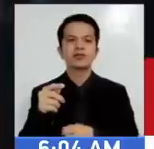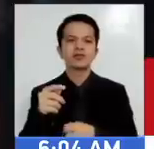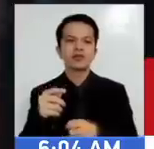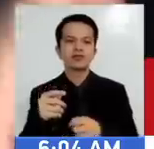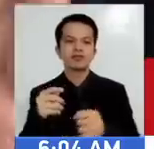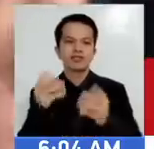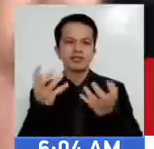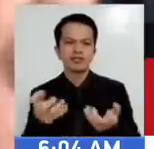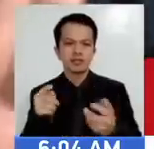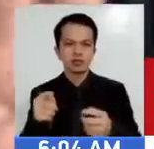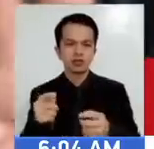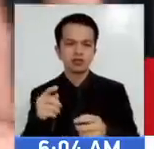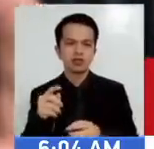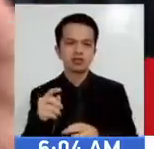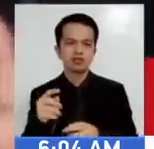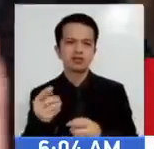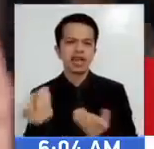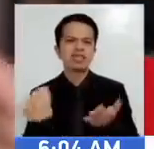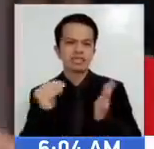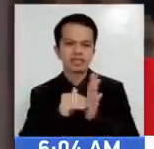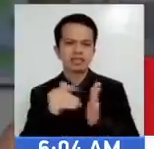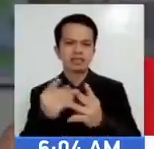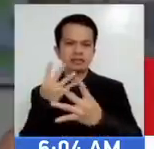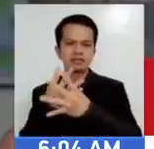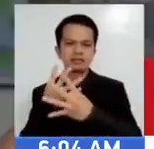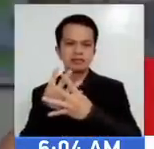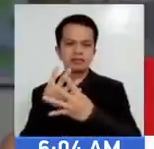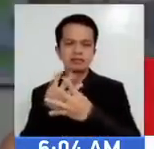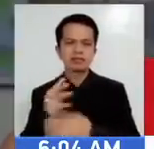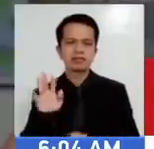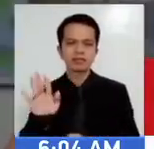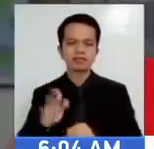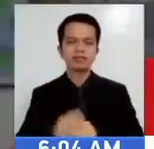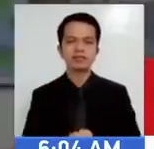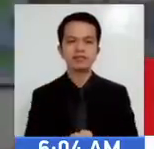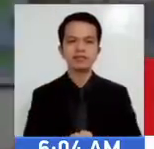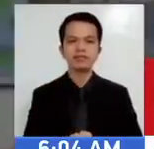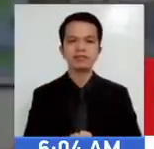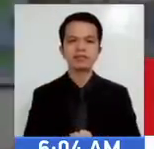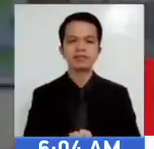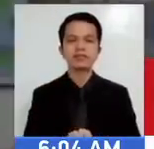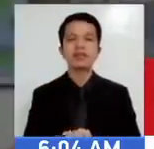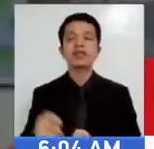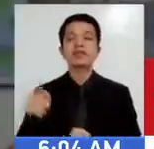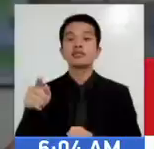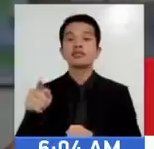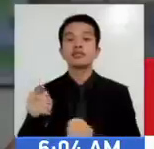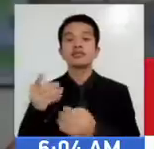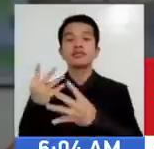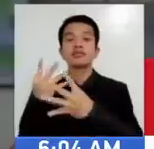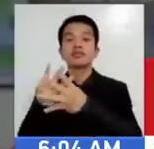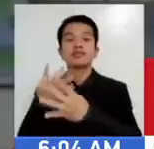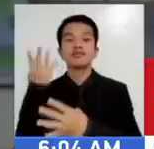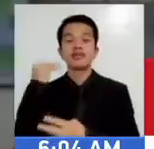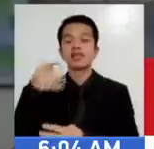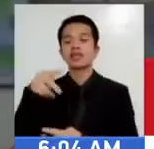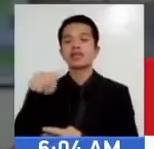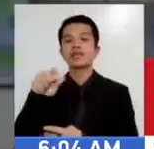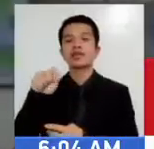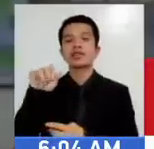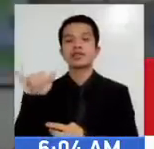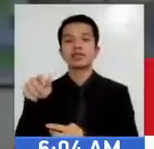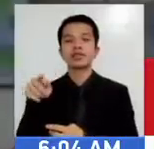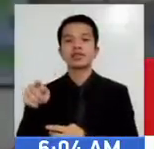suspect. Dati pong nahuli yung suspect natin sa Pasay noong 2021 sa kasong Section 5 o